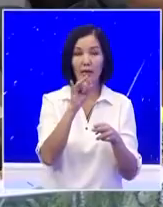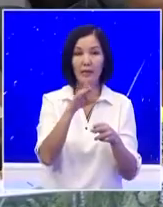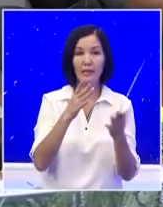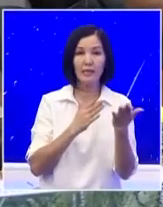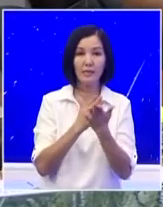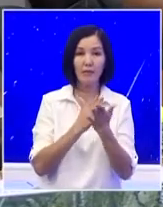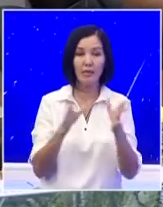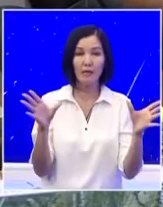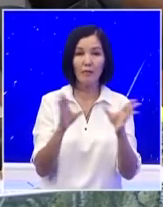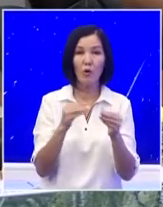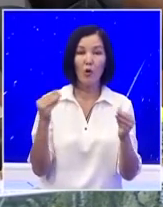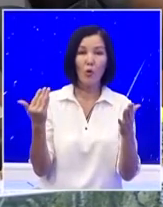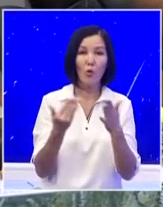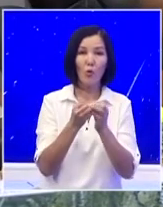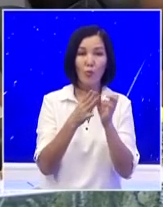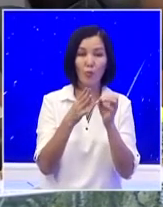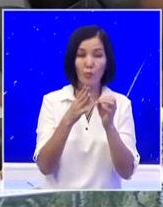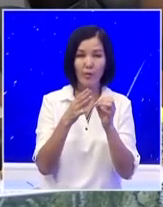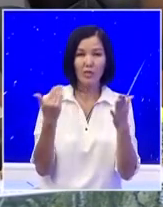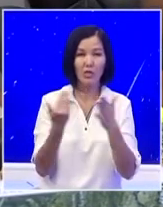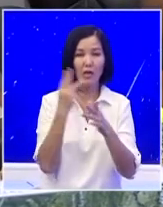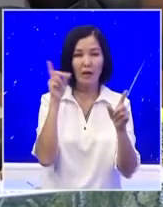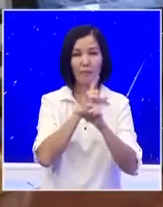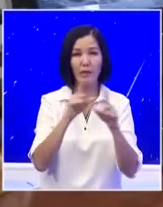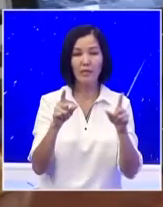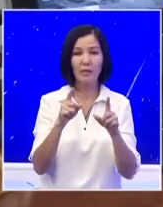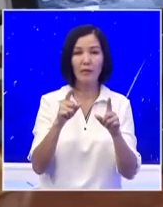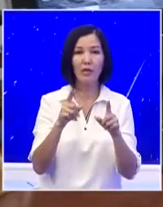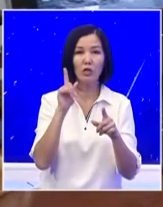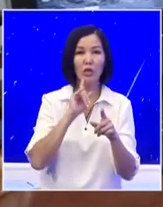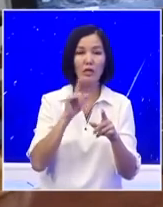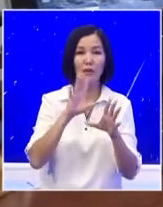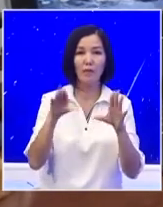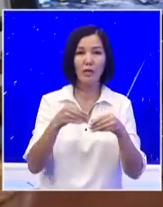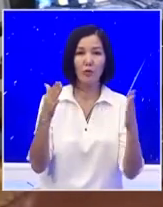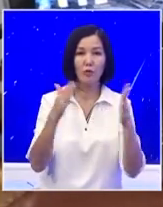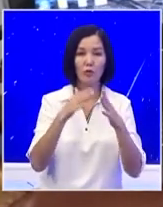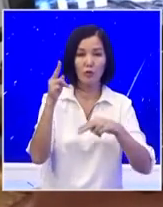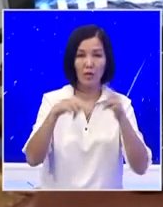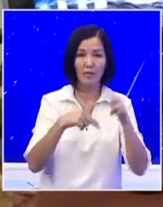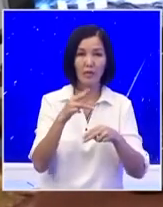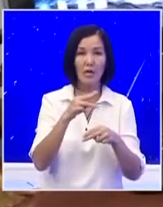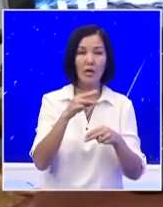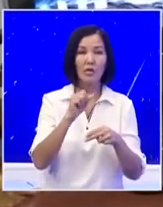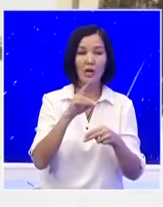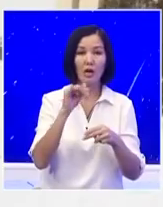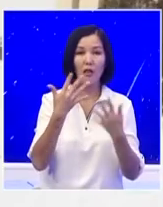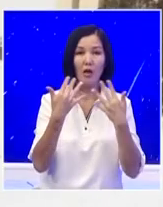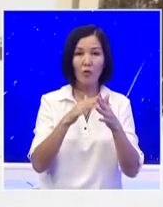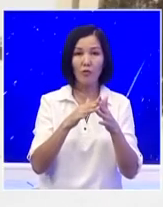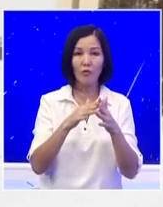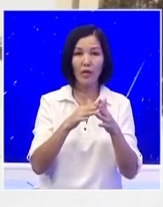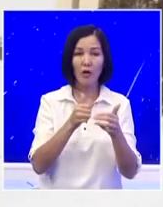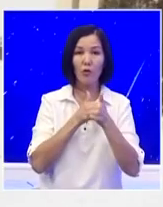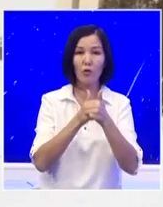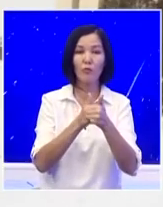қызметкерлерімен бірлесе 15 жаңа мектеп, ауруханалар мен жалға берілетін тұрғын үйдің іргетасын қалаған. Жаңалық ауылындағы саяси қуғын-сүргін құрбандарын еске